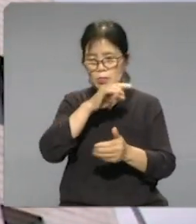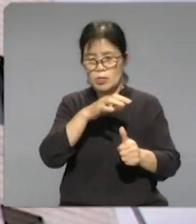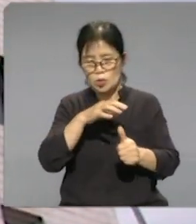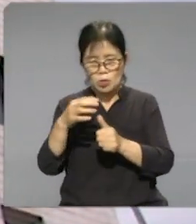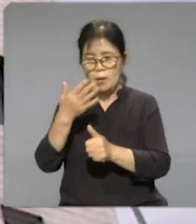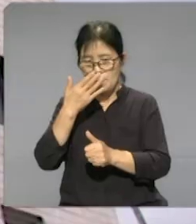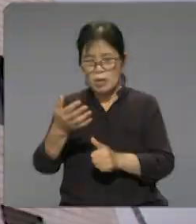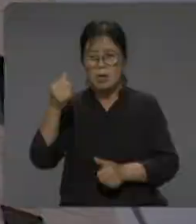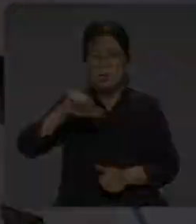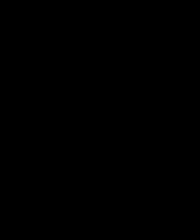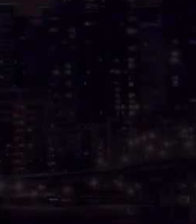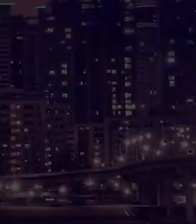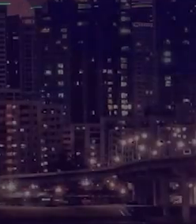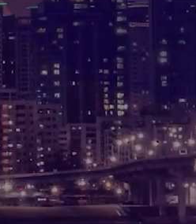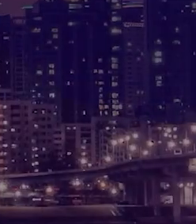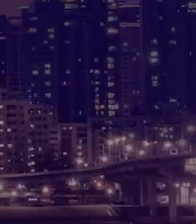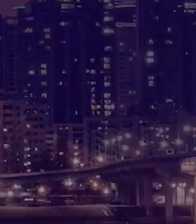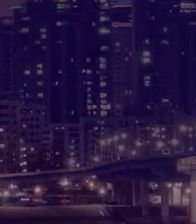검토할 방침입니다